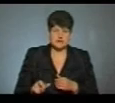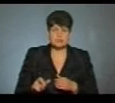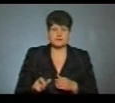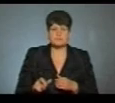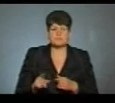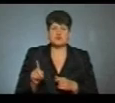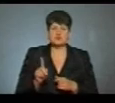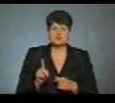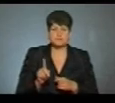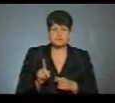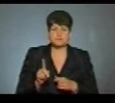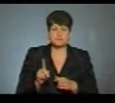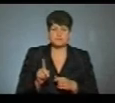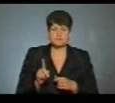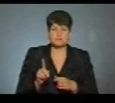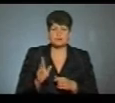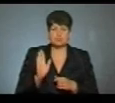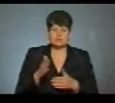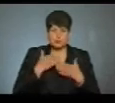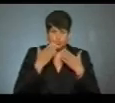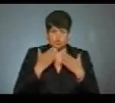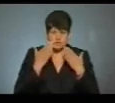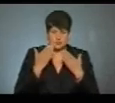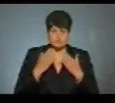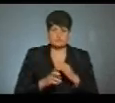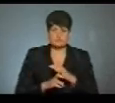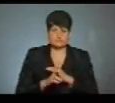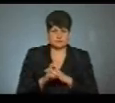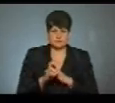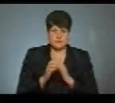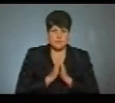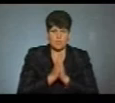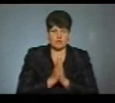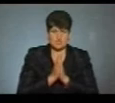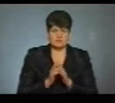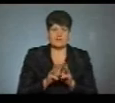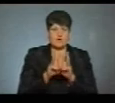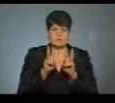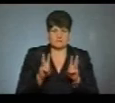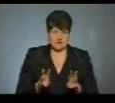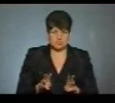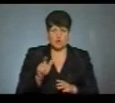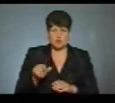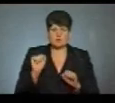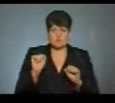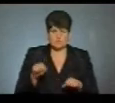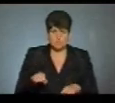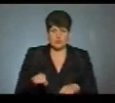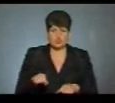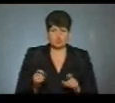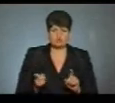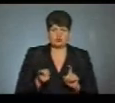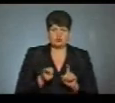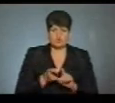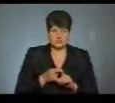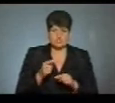коли буде прочитано в храмі молитва на освячення, люди зможуть до цієї молитви